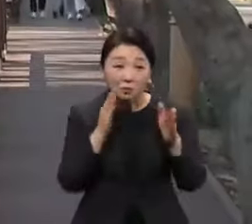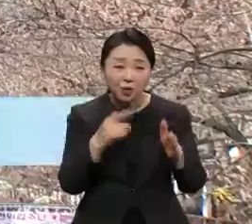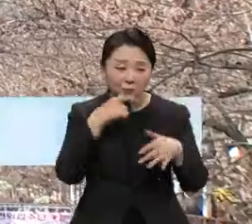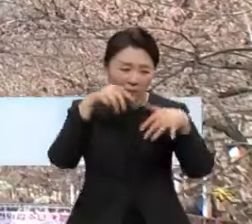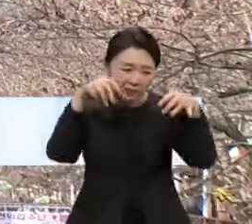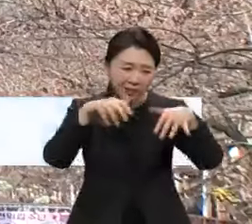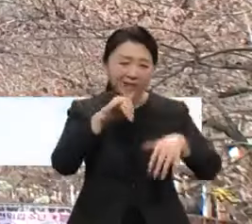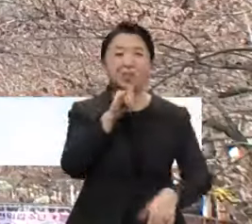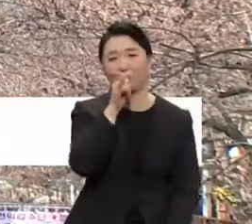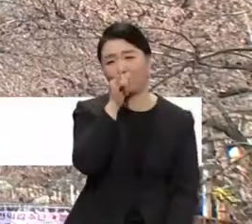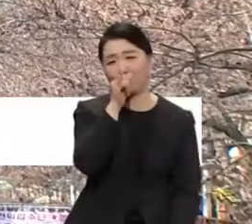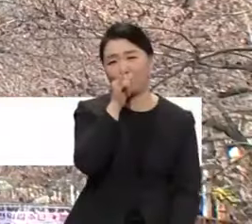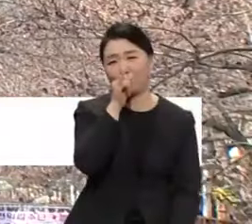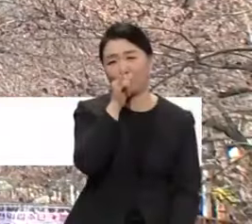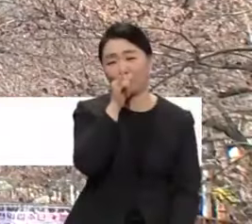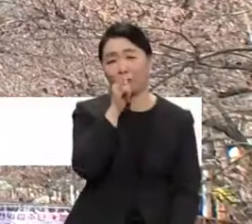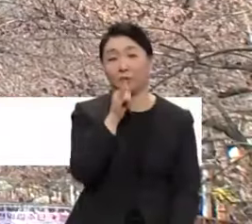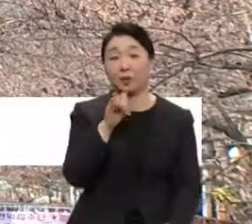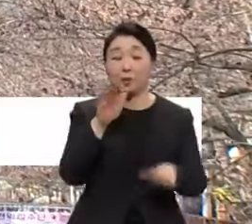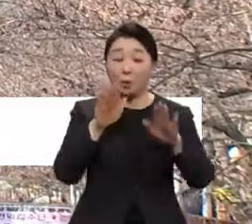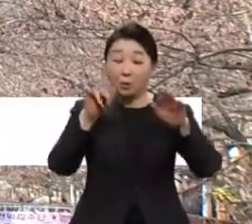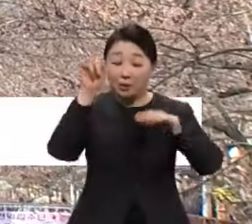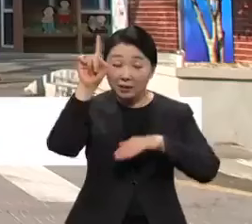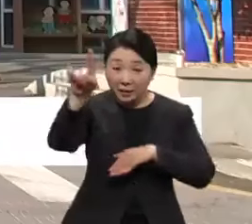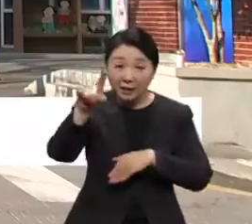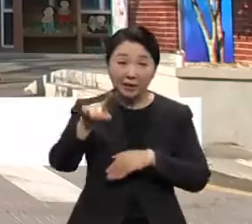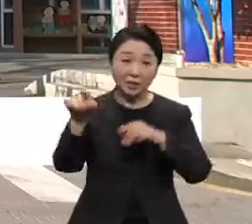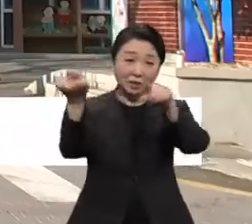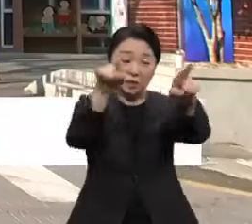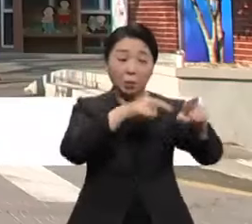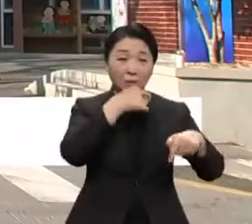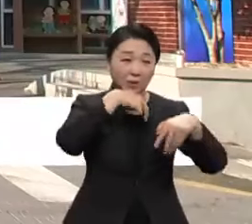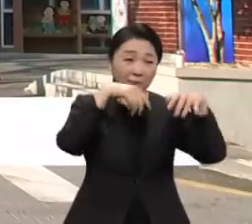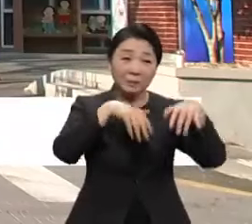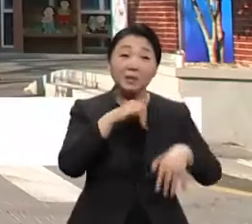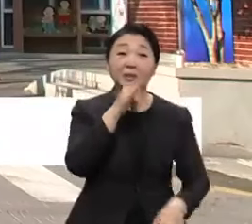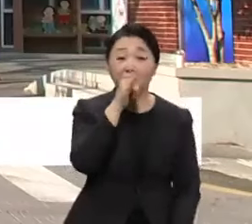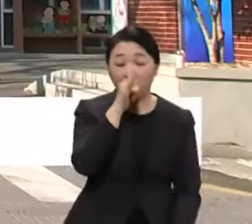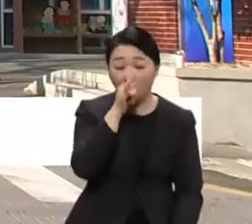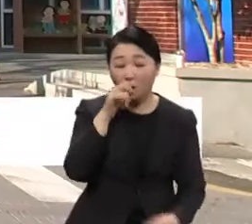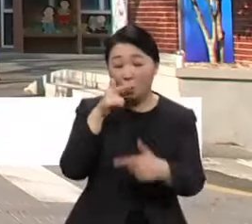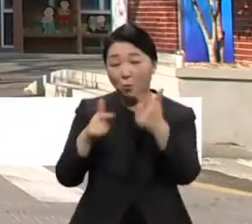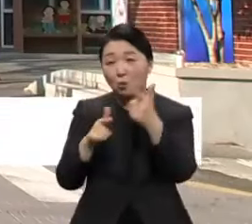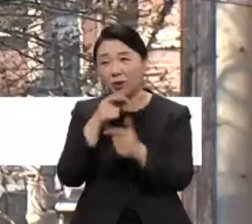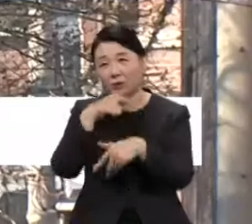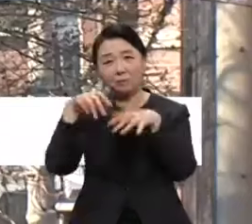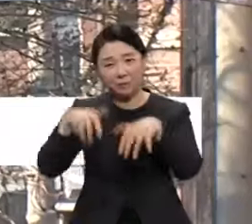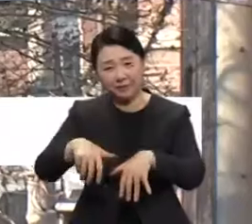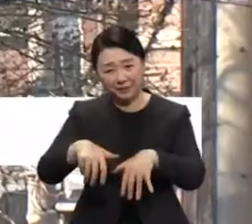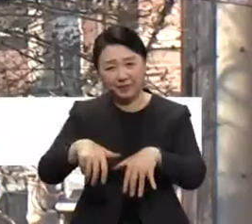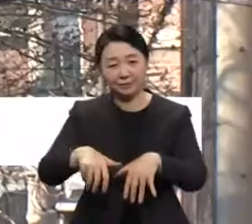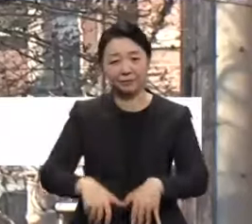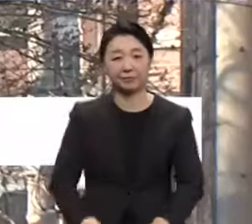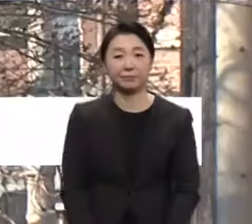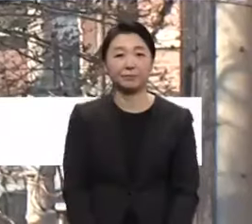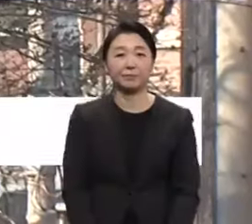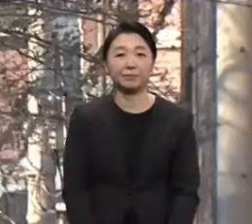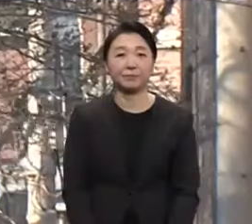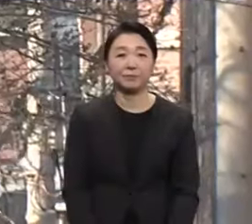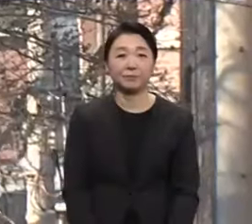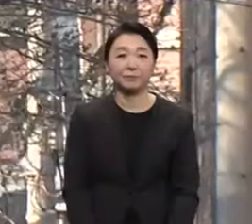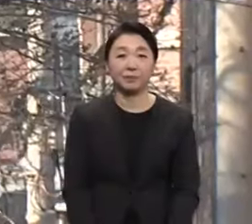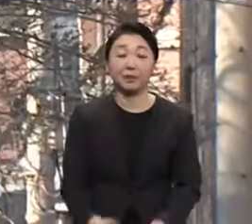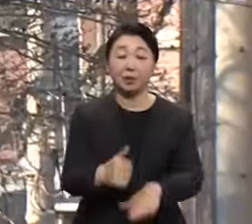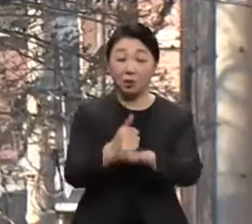비소식이다는 겁니다 오늘과 내일 사이 전국에 비가 내리고 목요일에도 또 한 차례 비가 예상됩니다